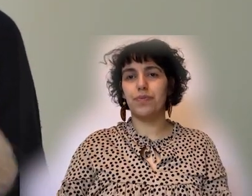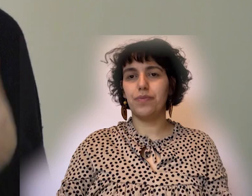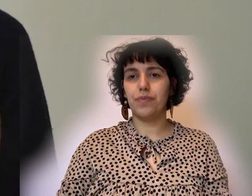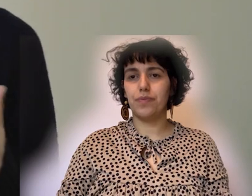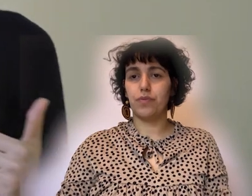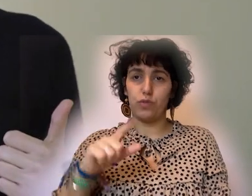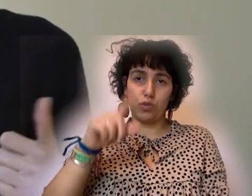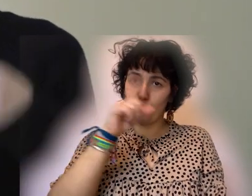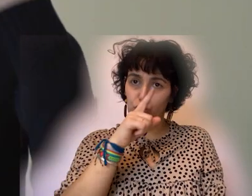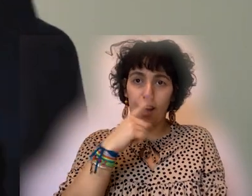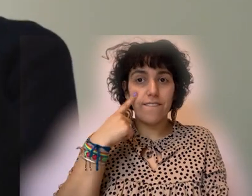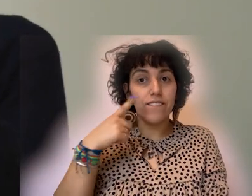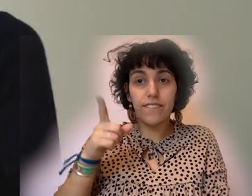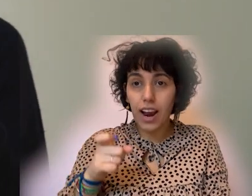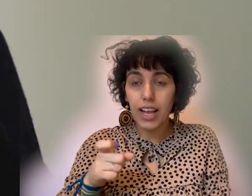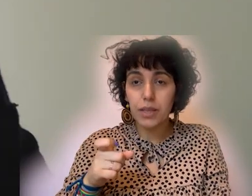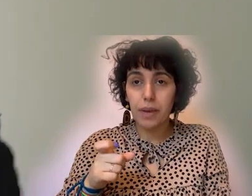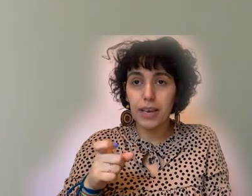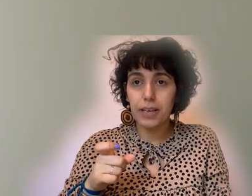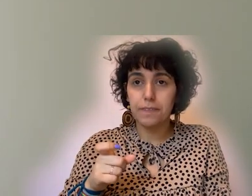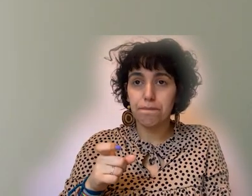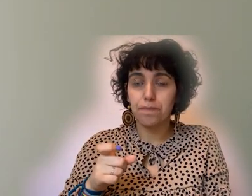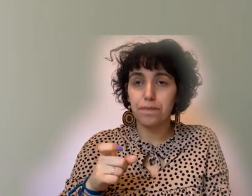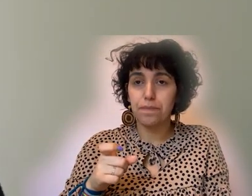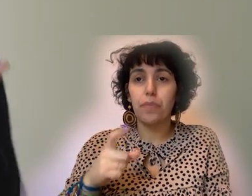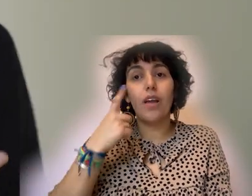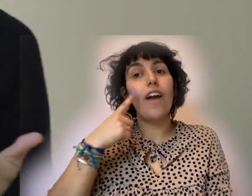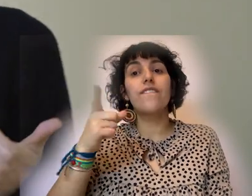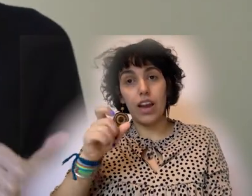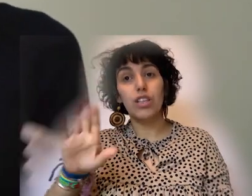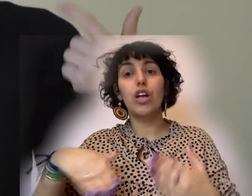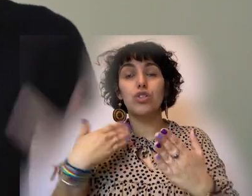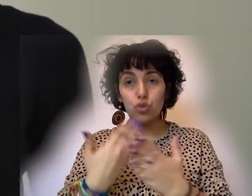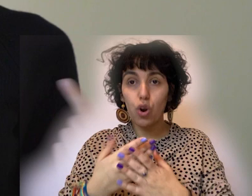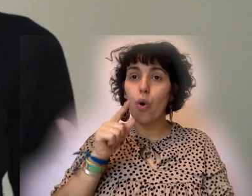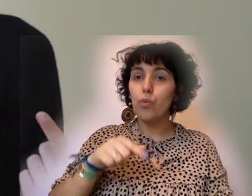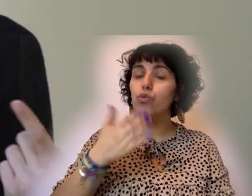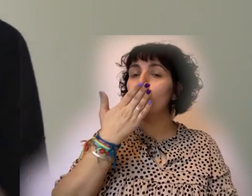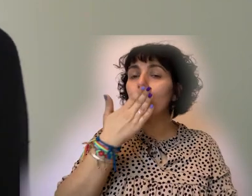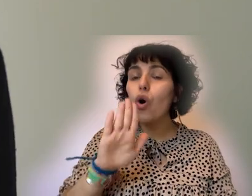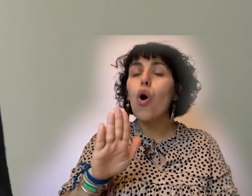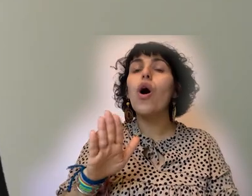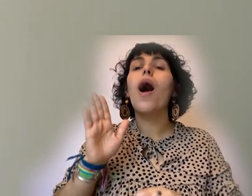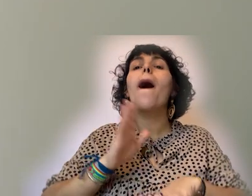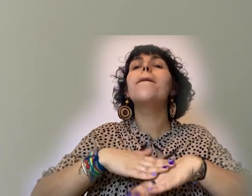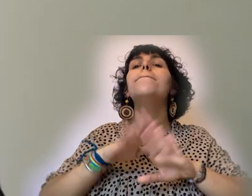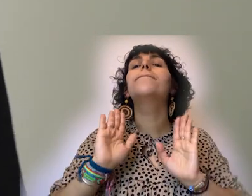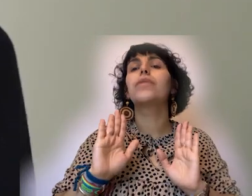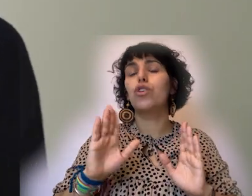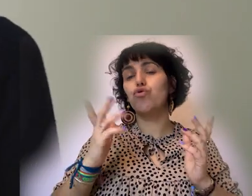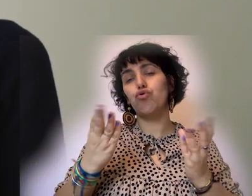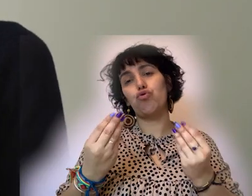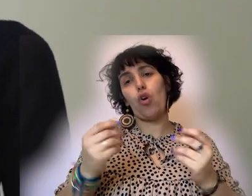tercih edebiliyoruz Bu yüzden fark etmek yani farklı olduktan sonra bunu yok sağlamak çok önemli ve fiziksel olarak kendimize